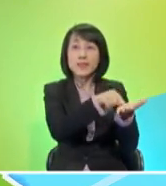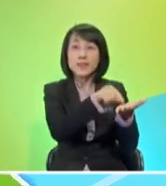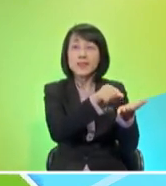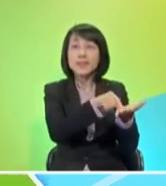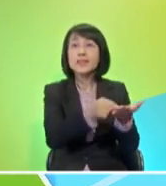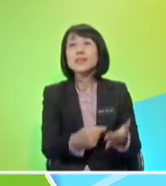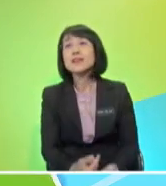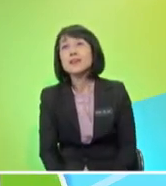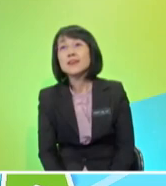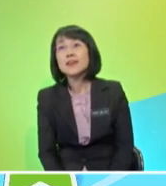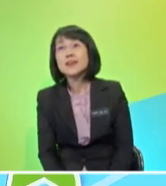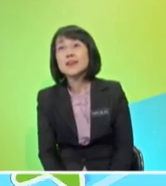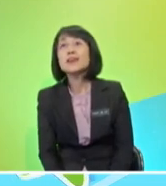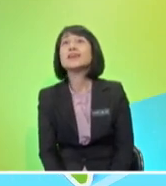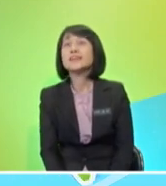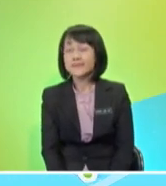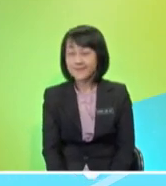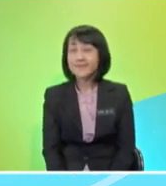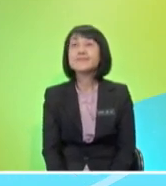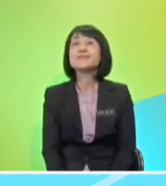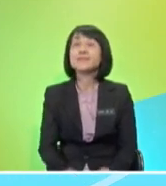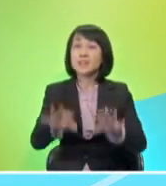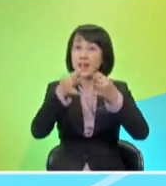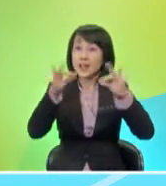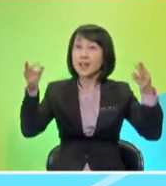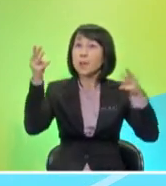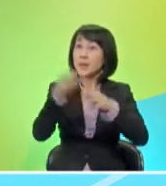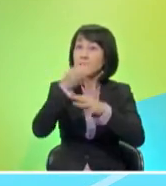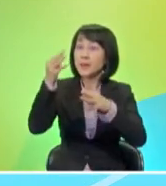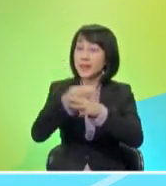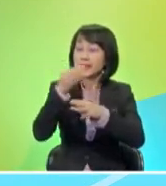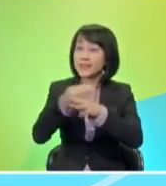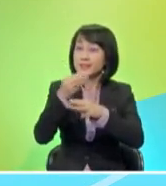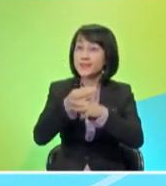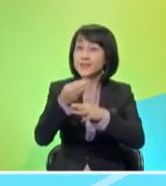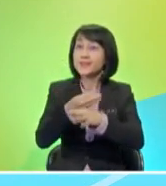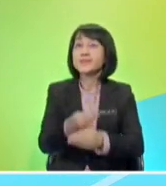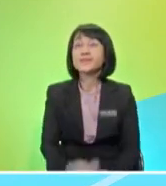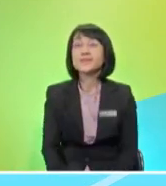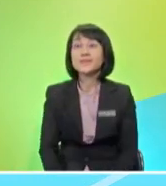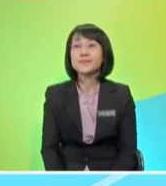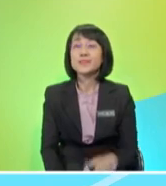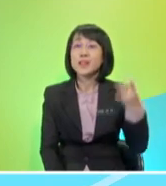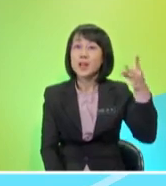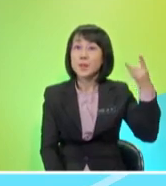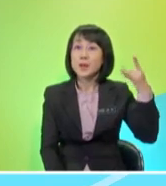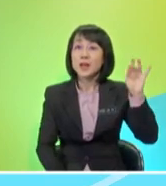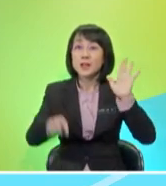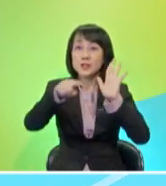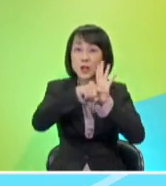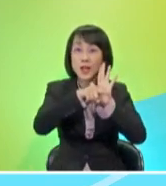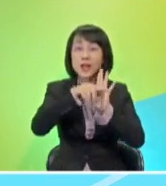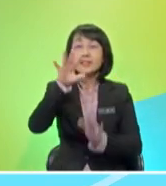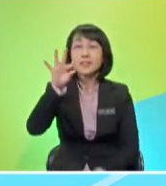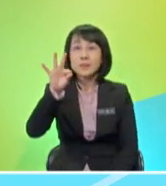cikgu? Okey. Okey. Dia dah tunjukkan ayat matematik tu. 9 sama